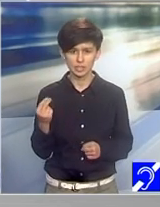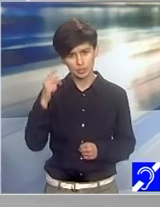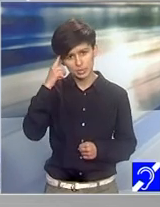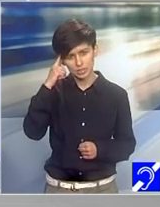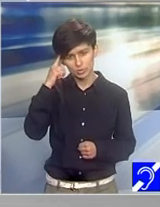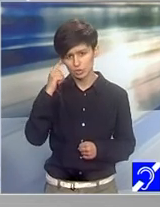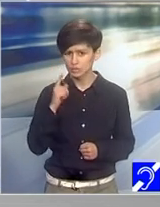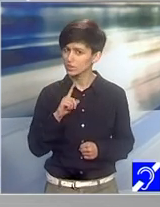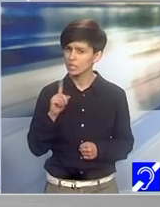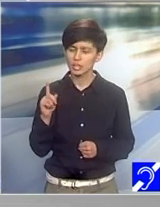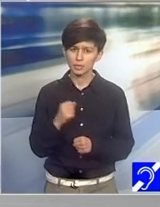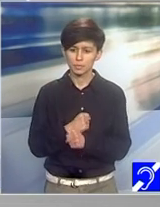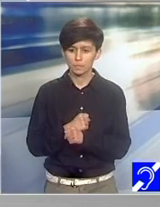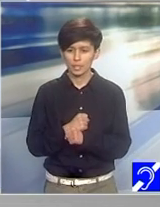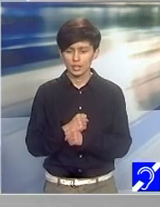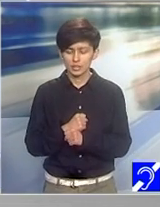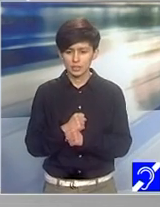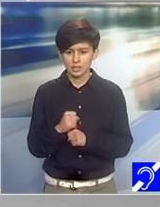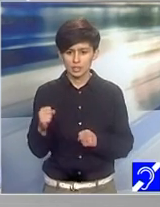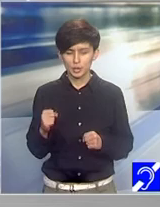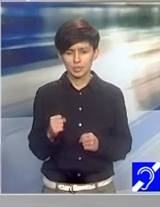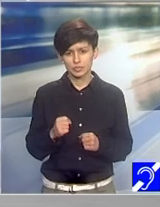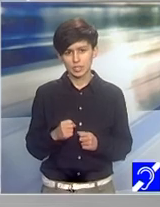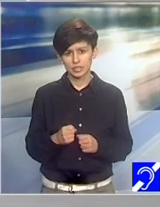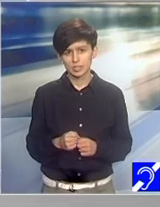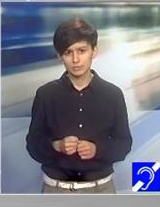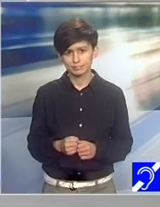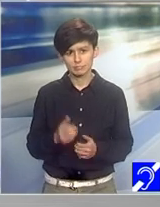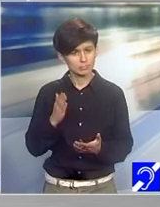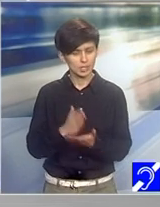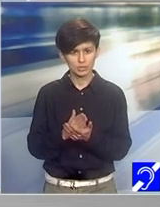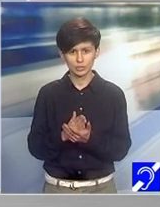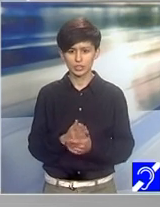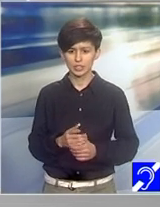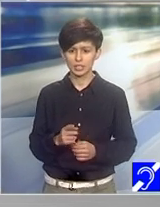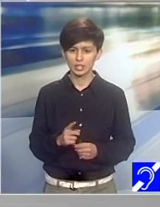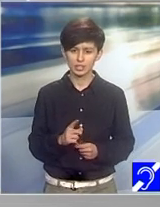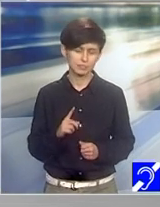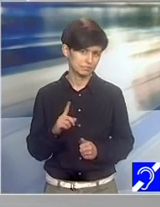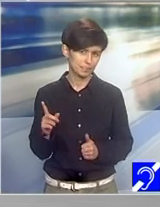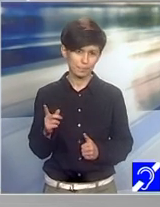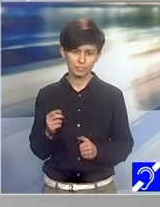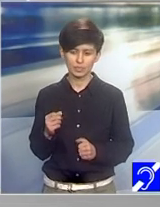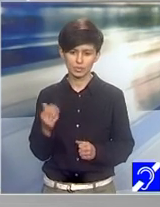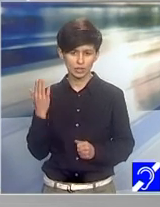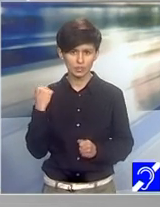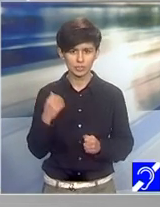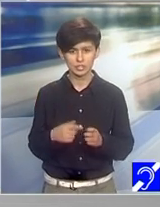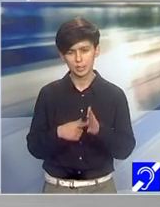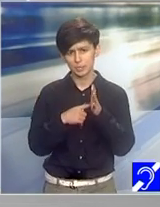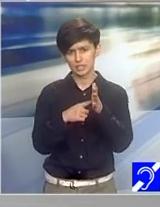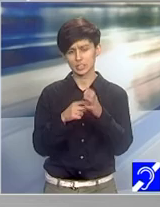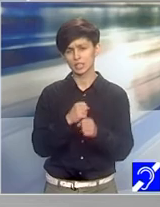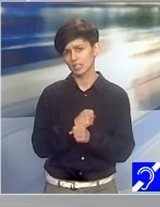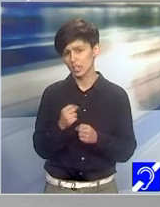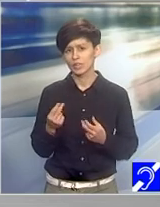nu extrem de autoritar, nu era o prezență foarte bine conturată, poate,